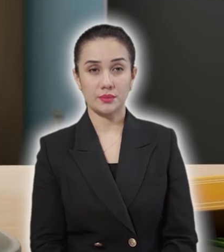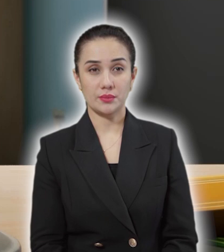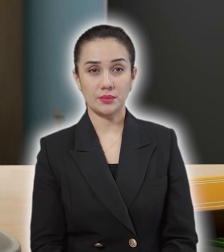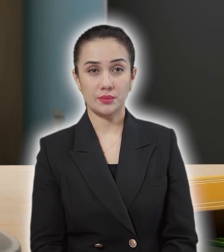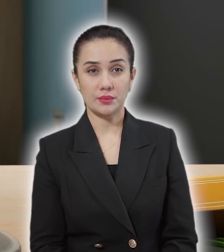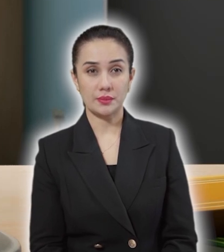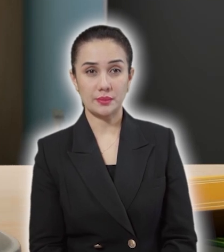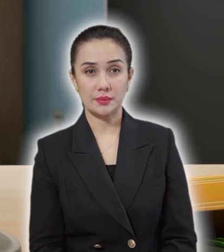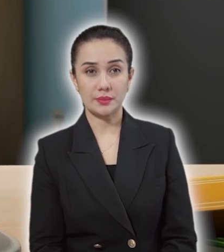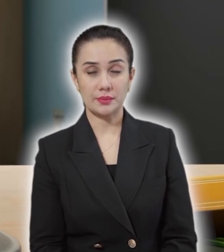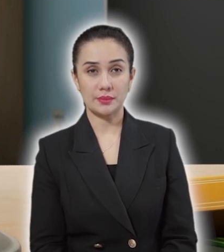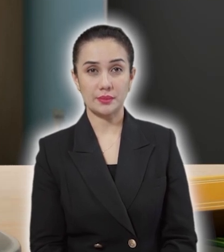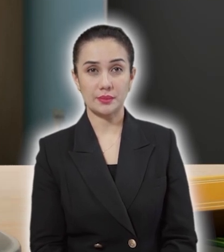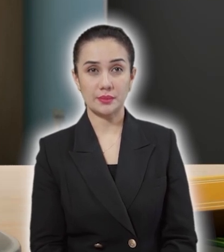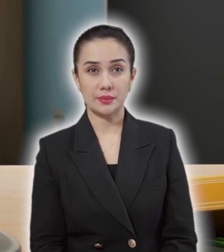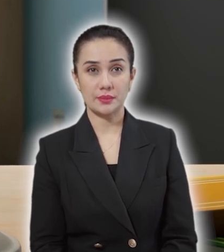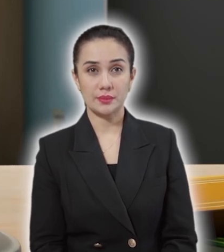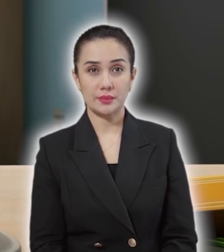Mana shunday.